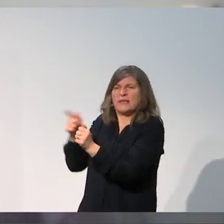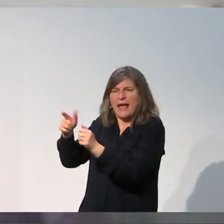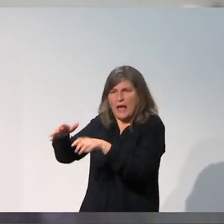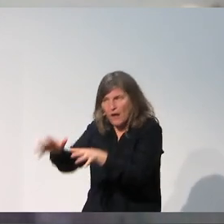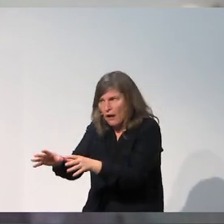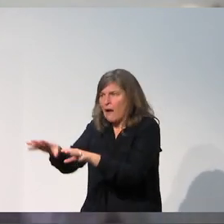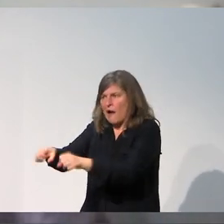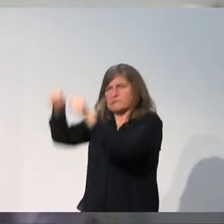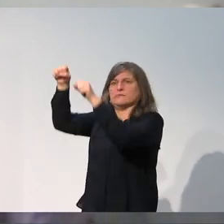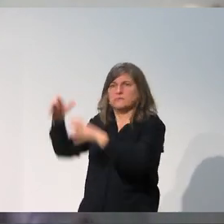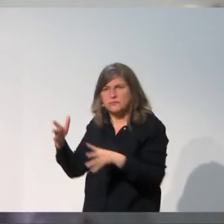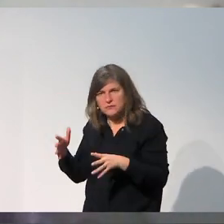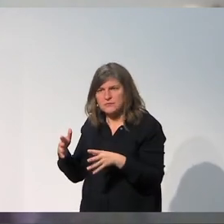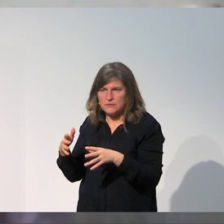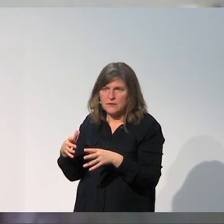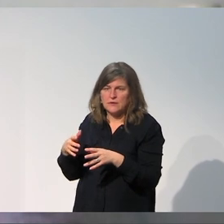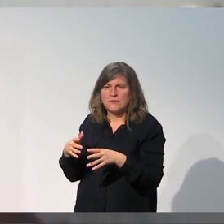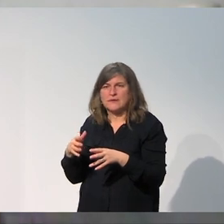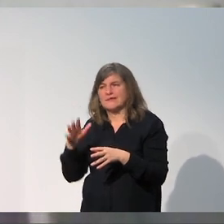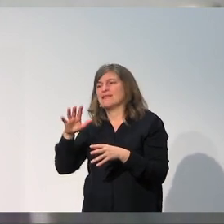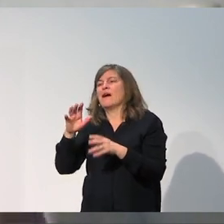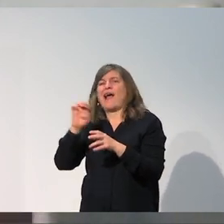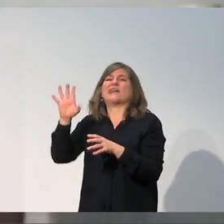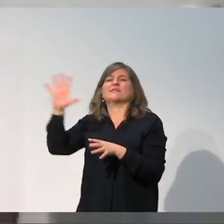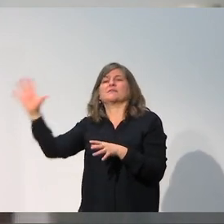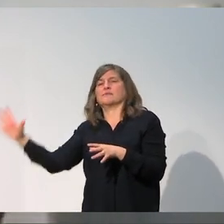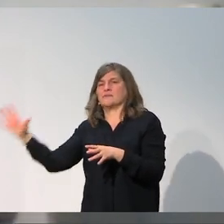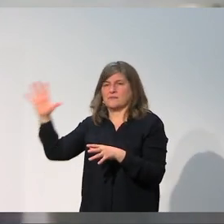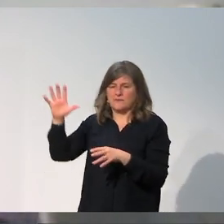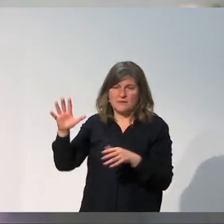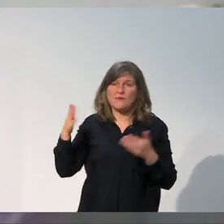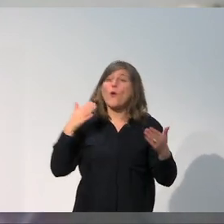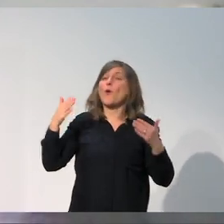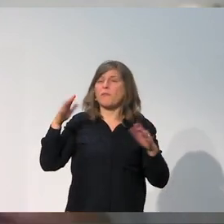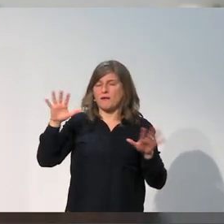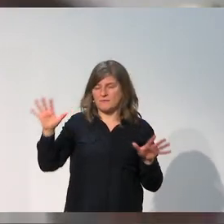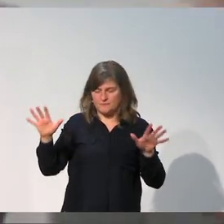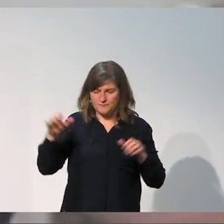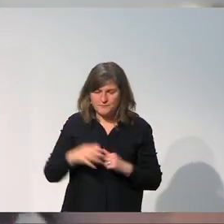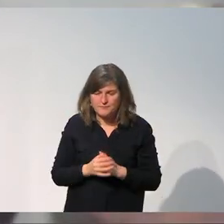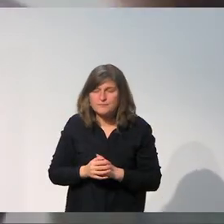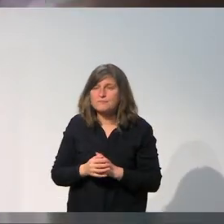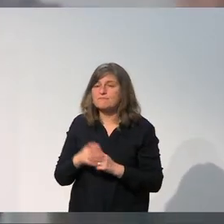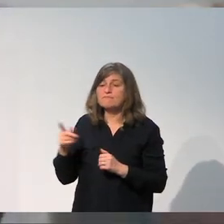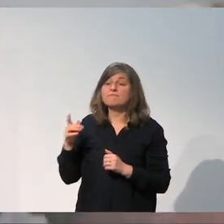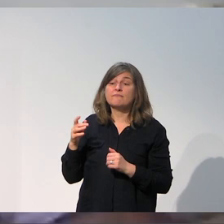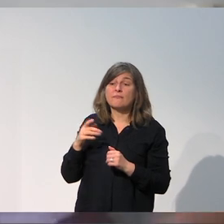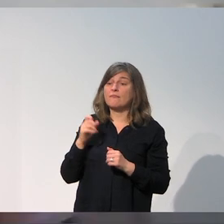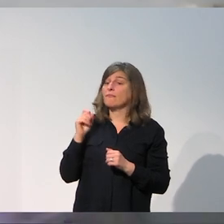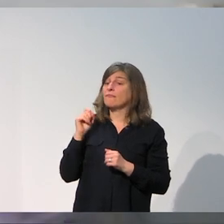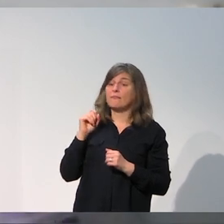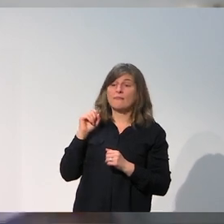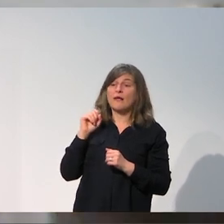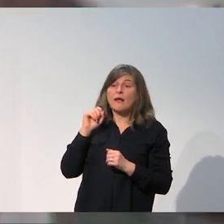des cultures et de l'agriculture slave. Et donc en effet, là-bas, lorsque tu as le ciel est rempli